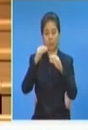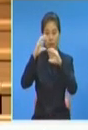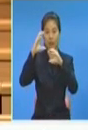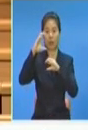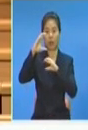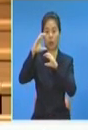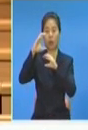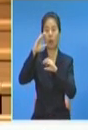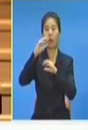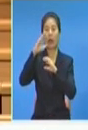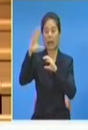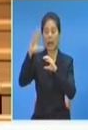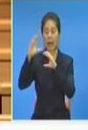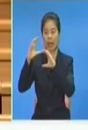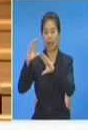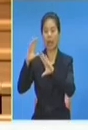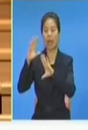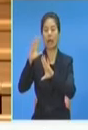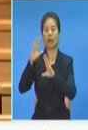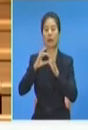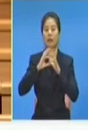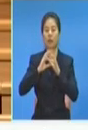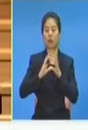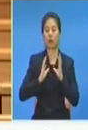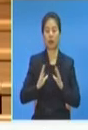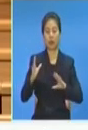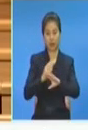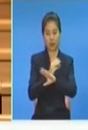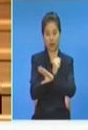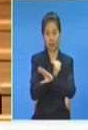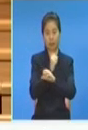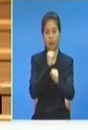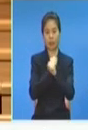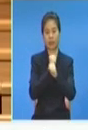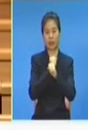ทำให้การเมืองเป็นไปโดยสุจริตและเที่ยงธรรมเกือบทั้งสิ้น